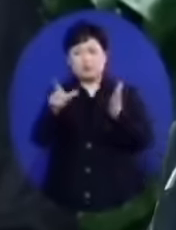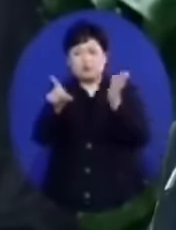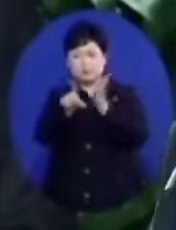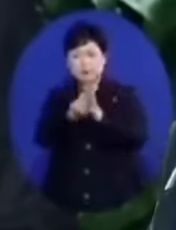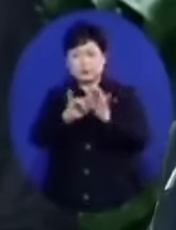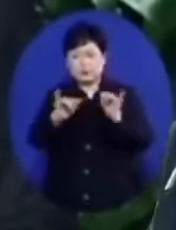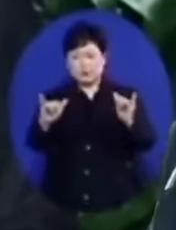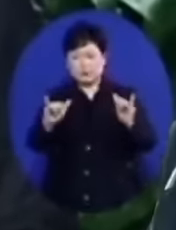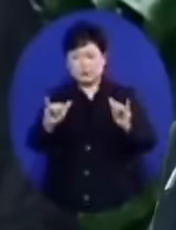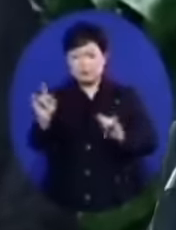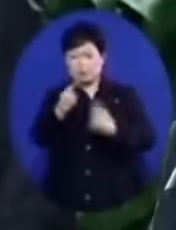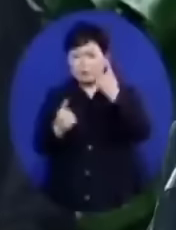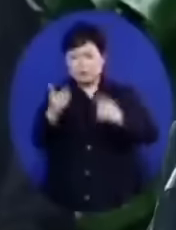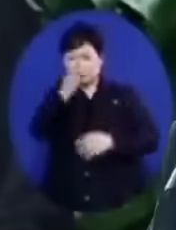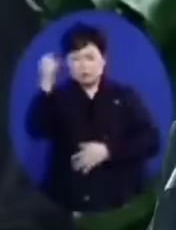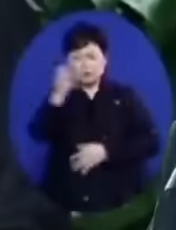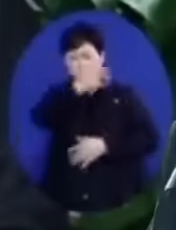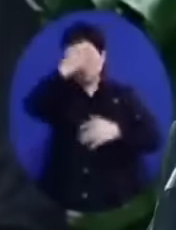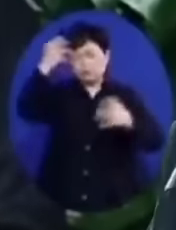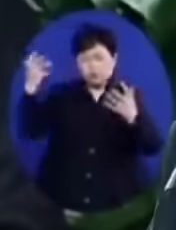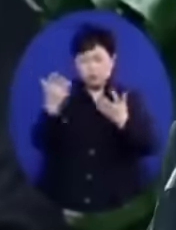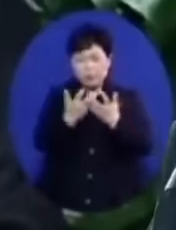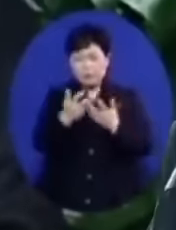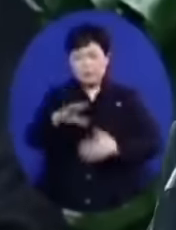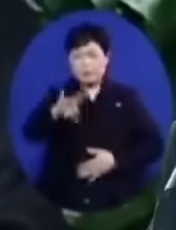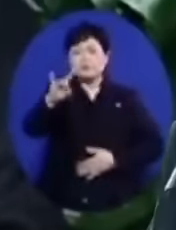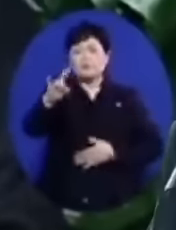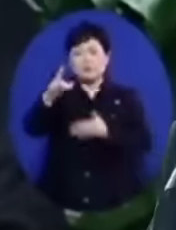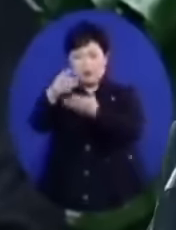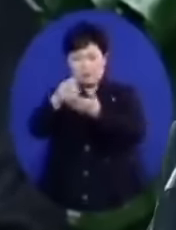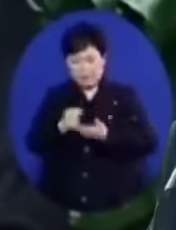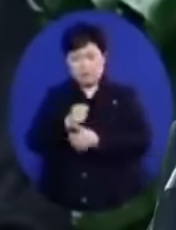무엇보다도 성령 충만부터 먼저 받아야 돼요.